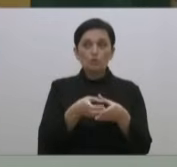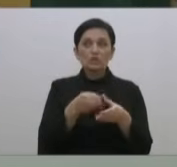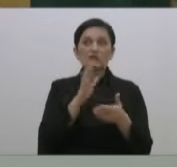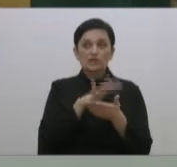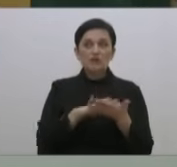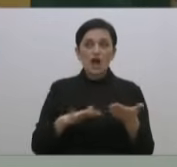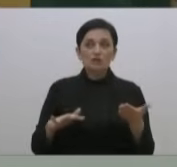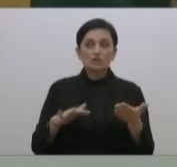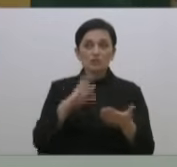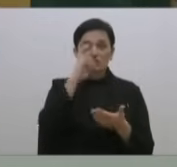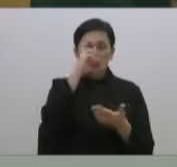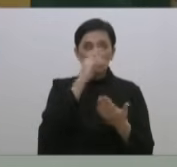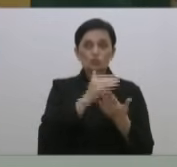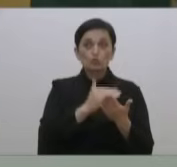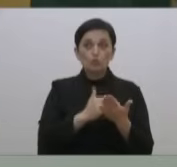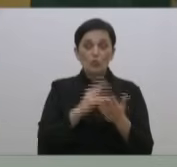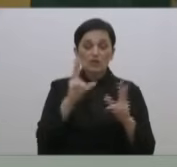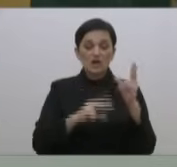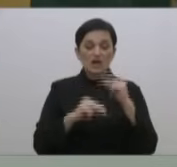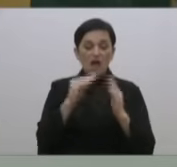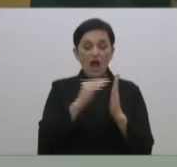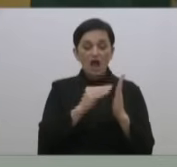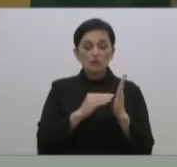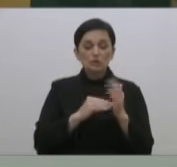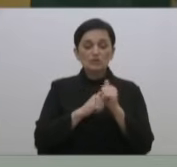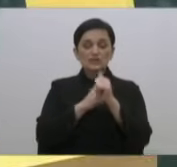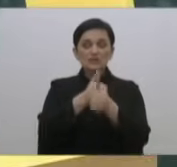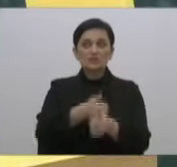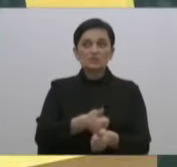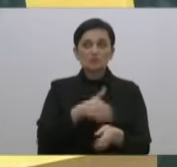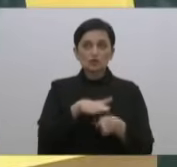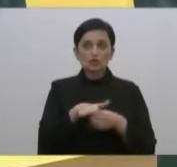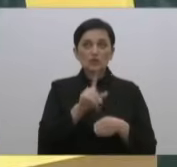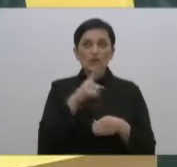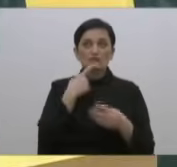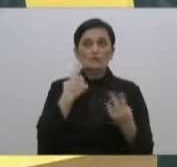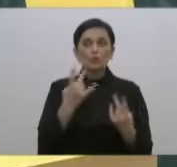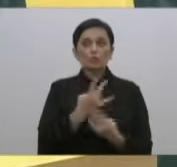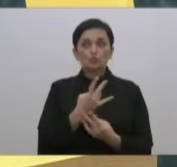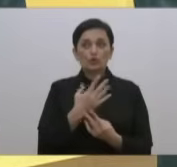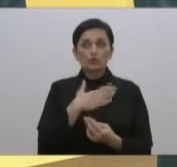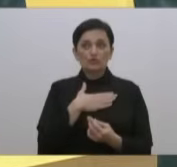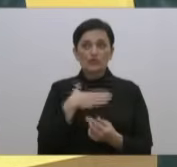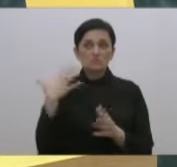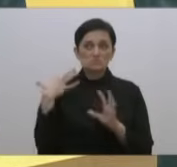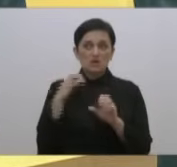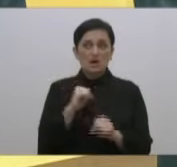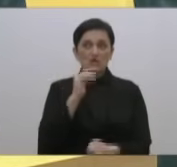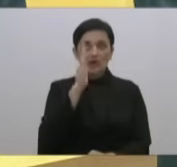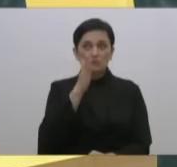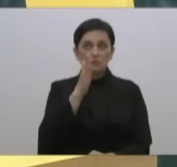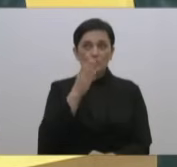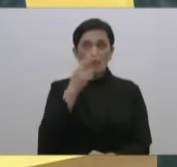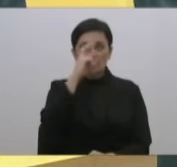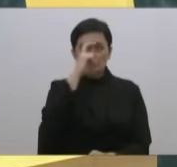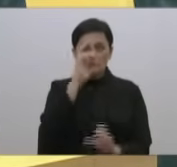ratkonda gag, zeleps, samtorobo programit gatualis nebuli, amuțane bized, mice nu cesulebas, dar ratkonda, ceenim hardacera, ekneba,